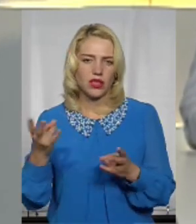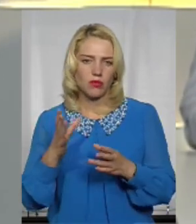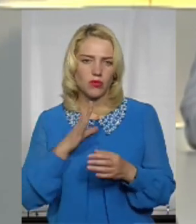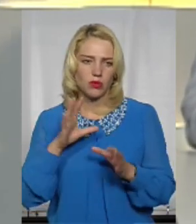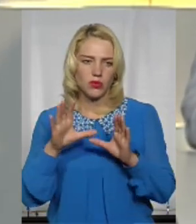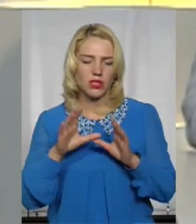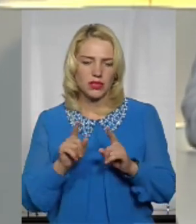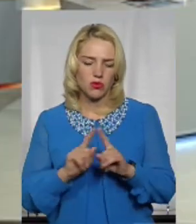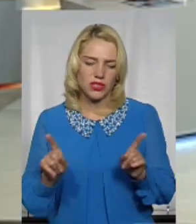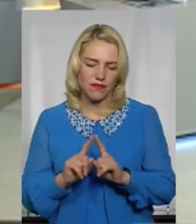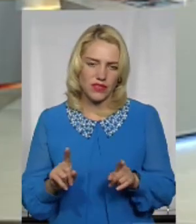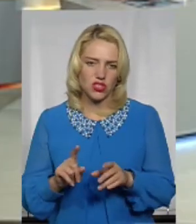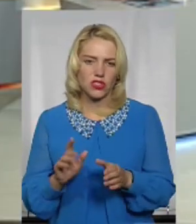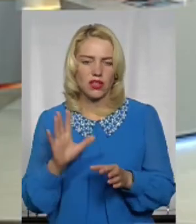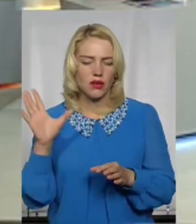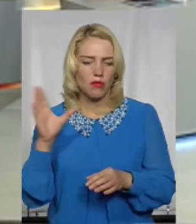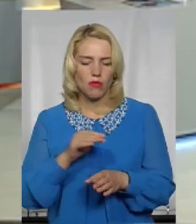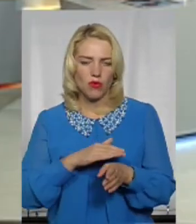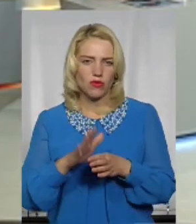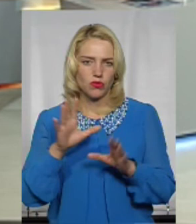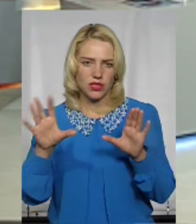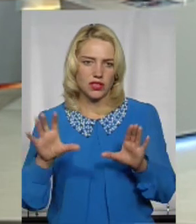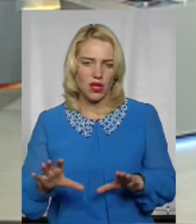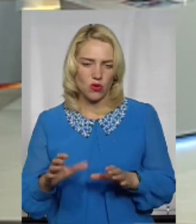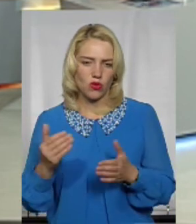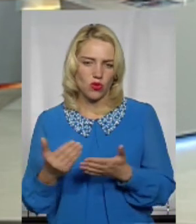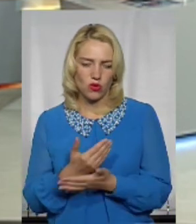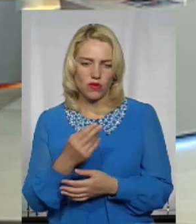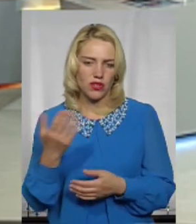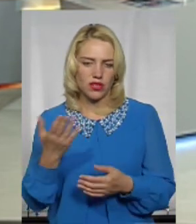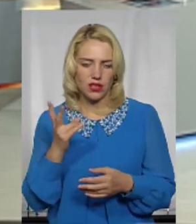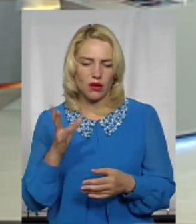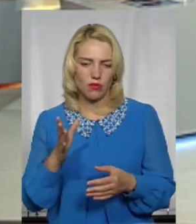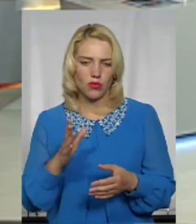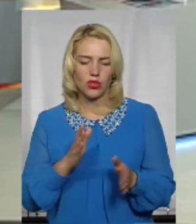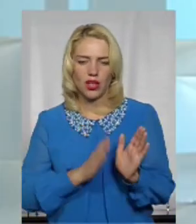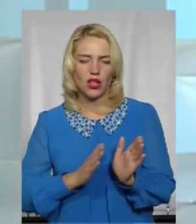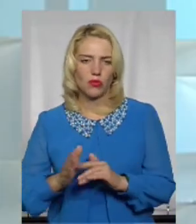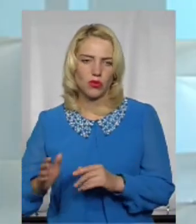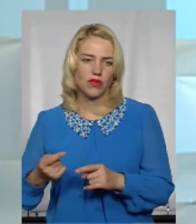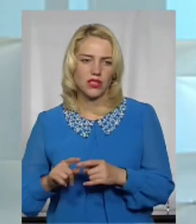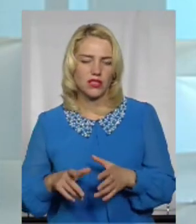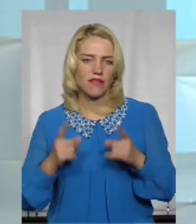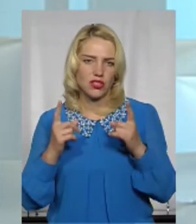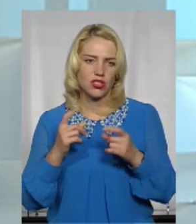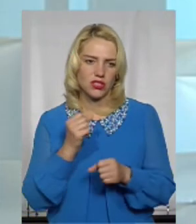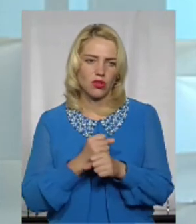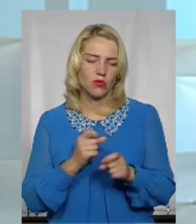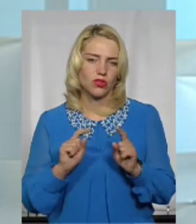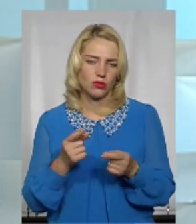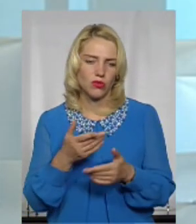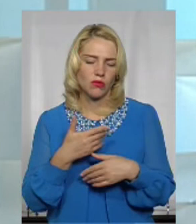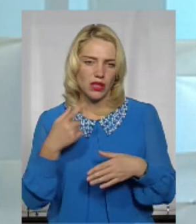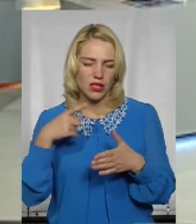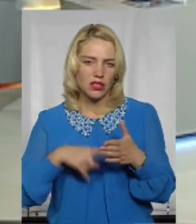про специфічні, тобто буде повністю нове законодавство, яке прийдеться імплементувати, а це дуже величезна робота. Тому